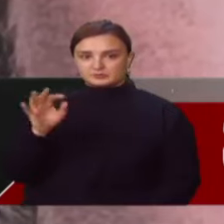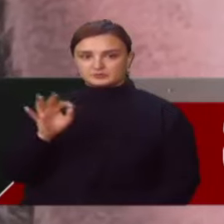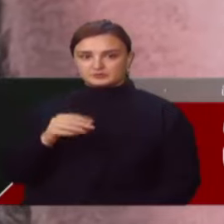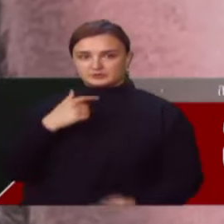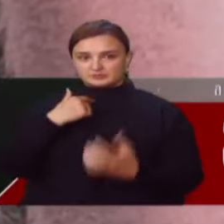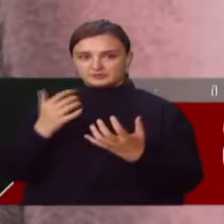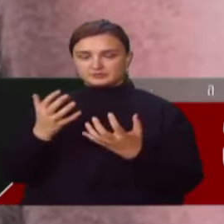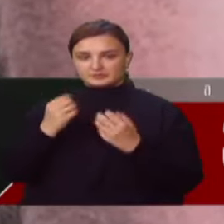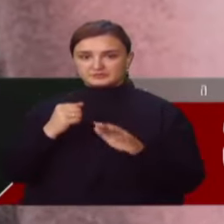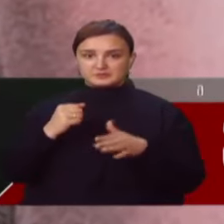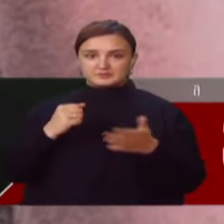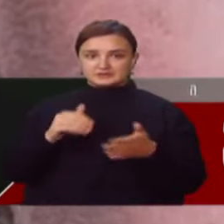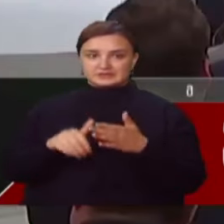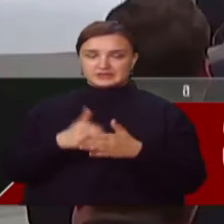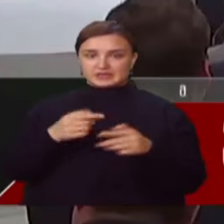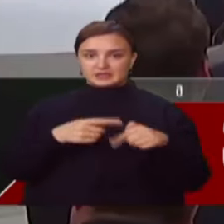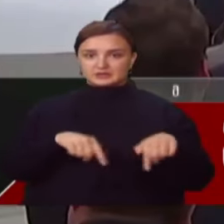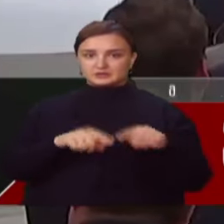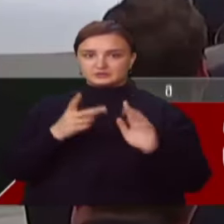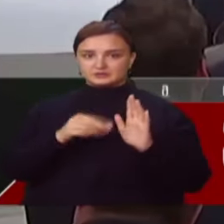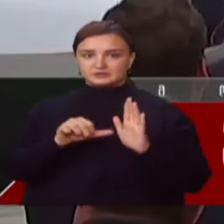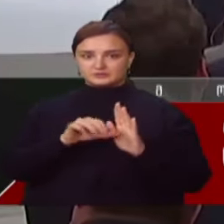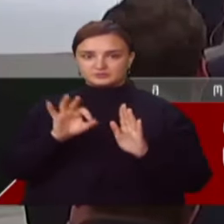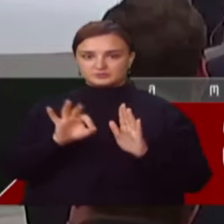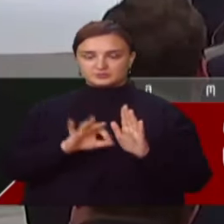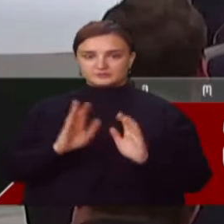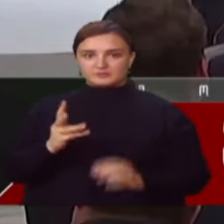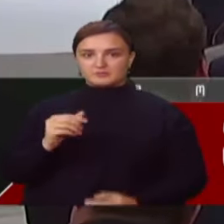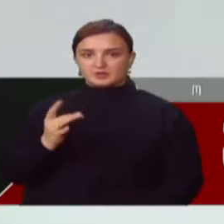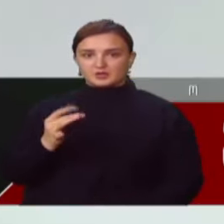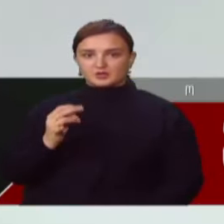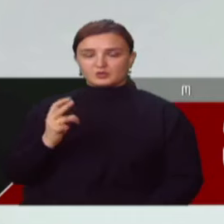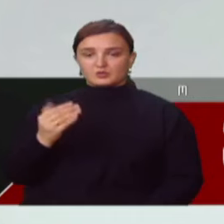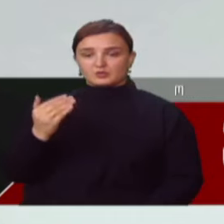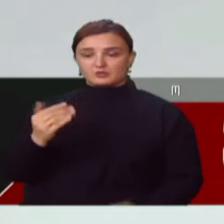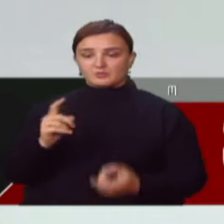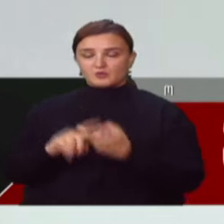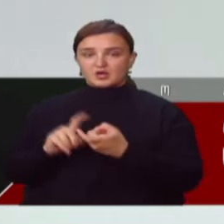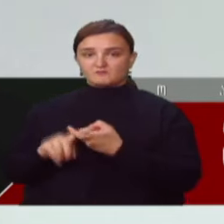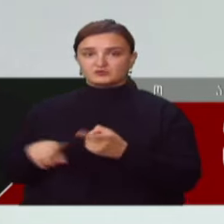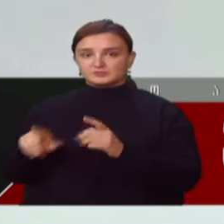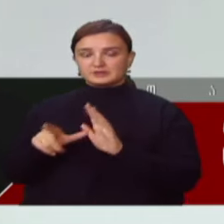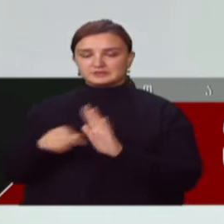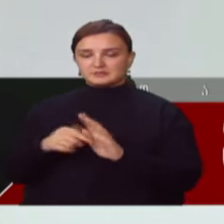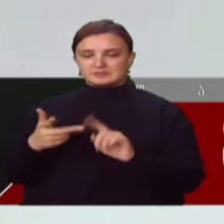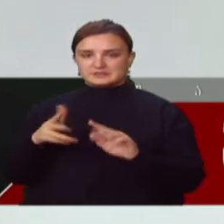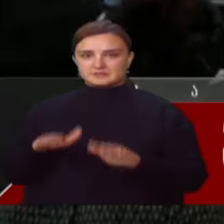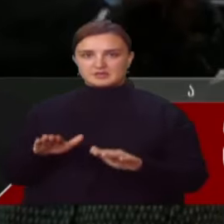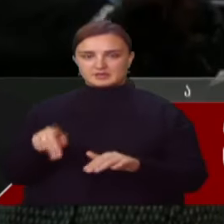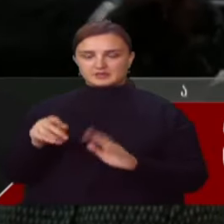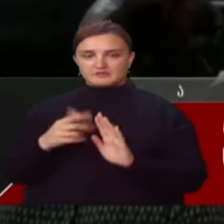მიიღებს. მემარცხენე ახალი სახალხო ფრონტი კი 26%. მაკრონის რენესანსი მოკავშირეებთან ერთად მესამე ადგილს